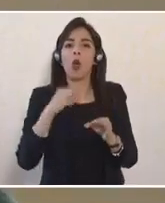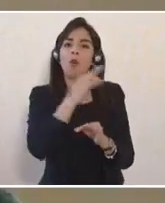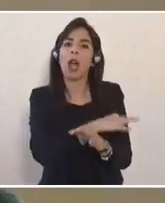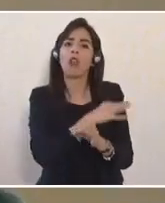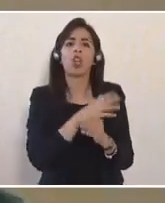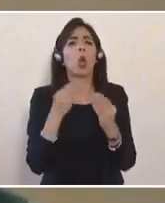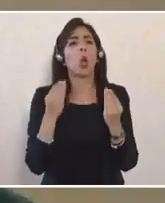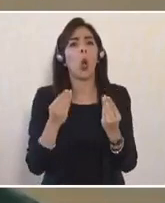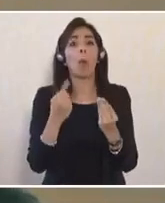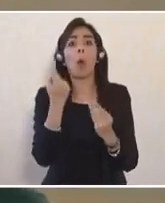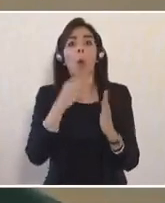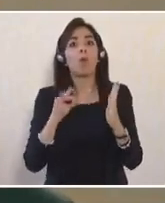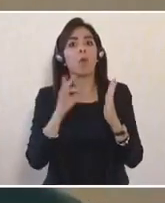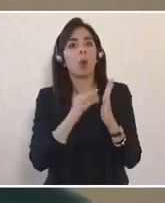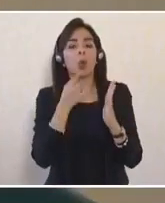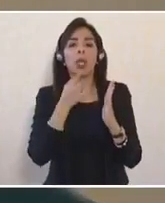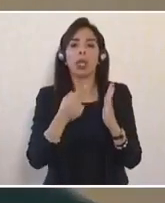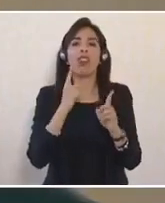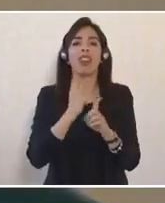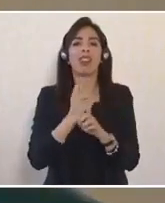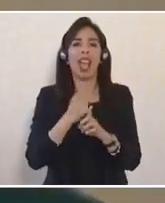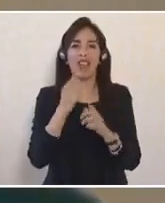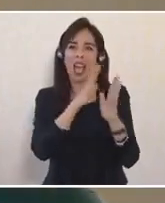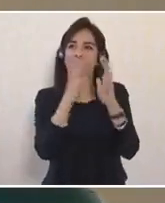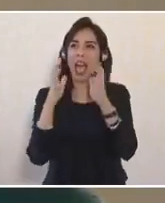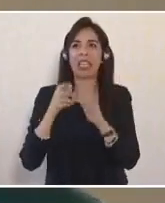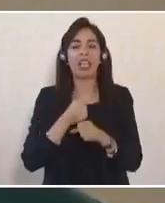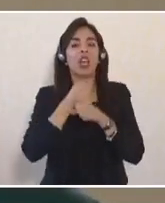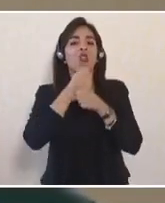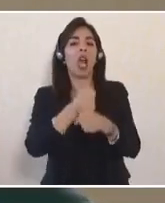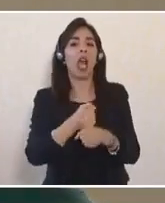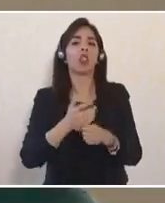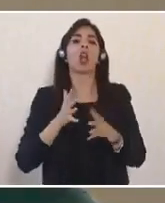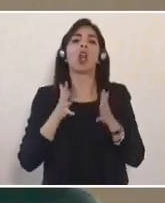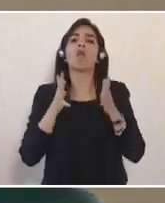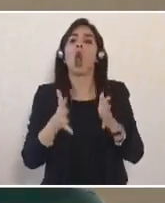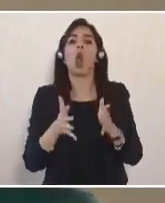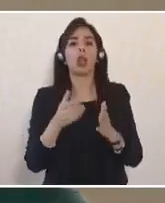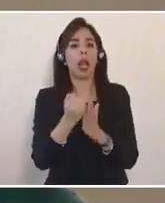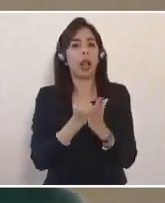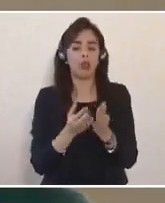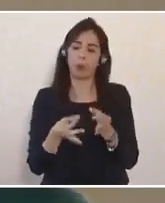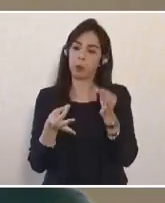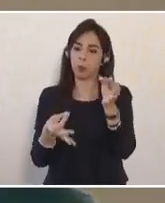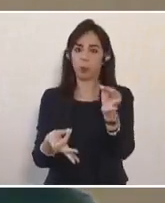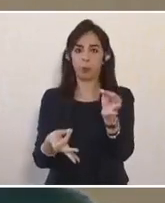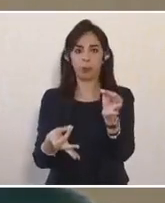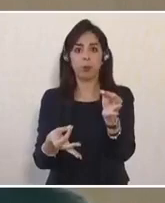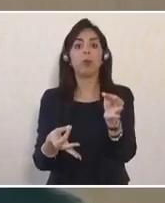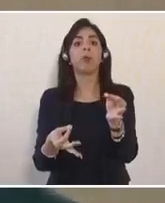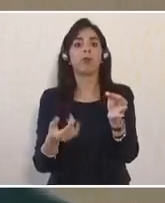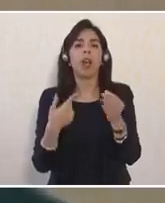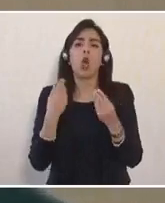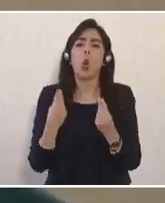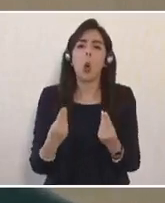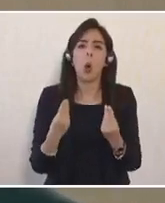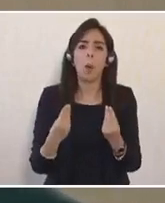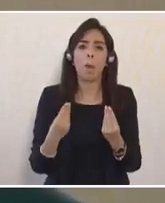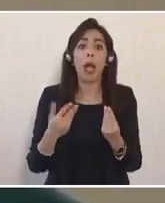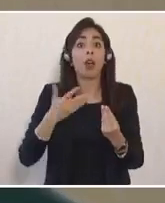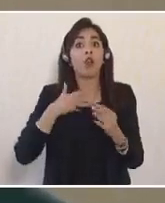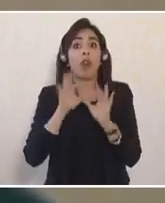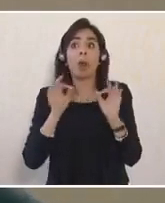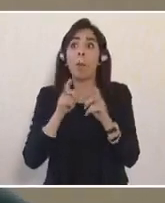della licenza. Ecco, come funzionerà e se ci sono già delle potenze mondiali che in questo senso si sono